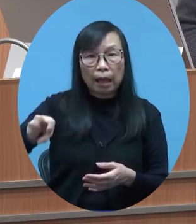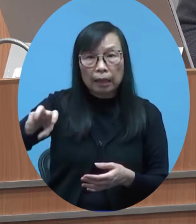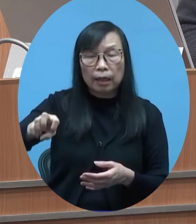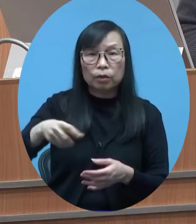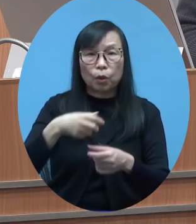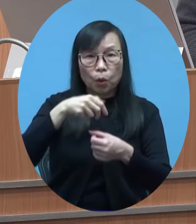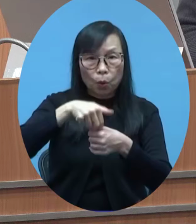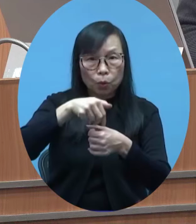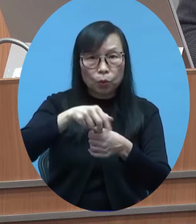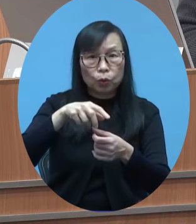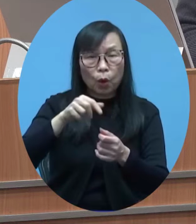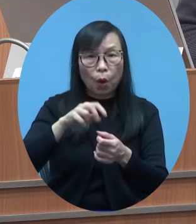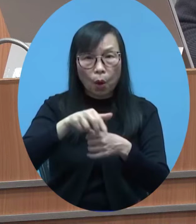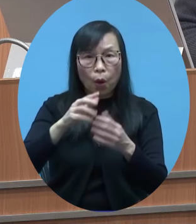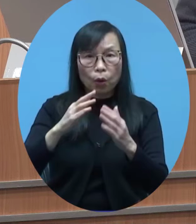冇新嘅個案而家？